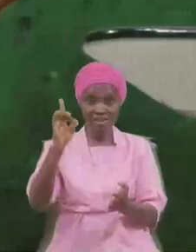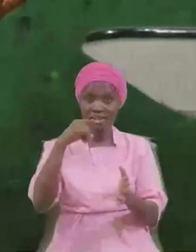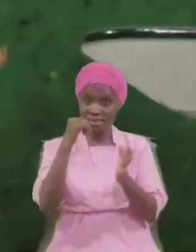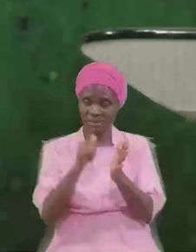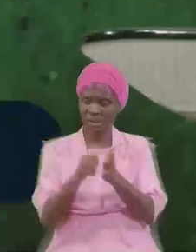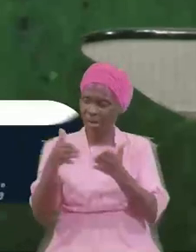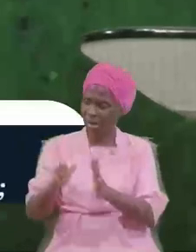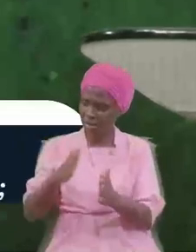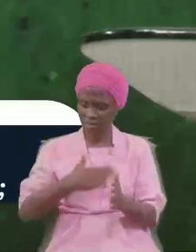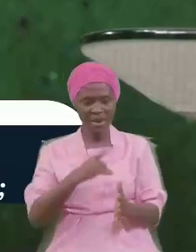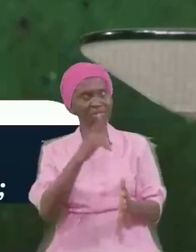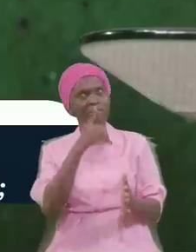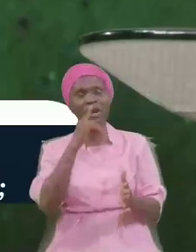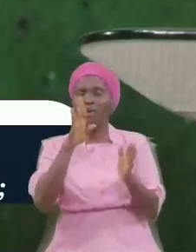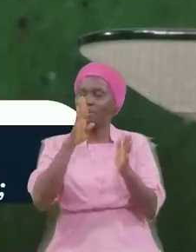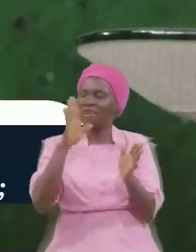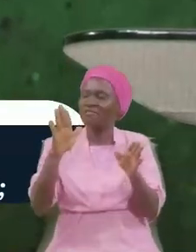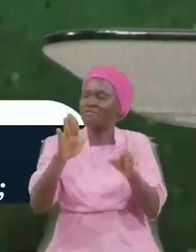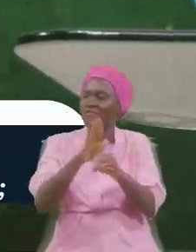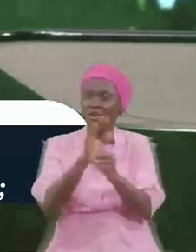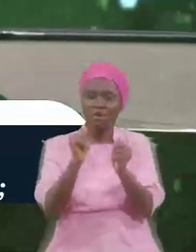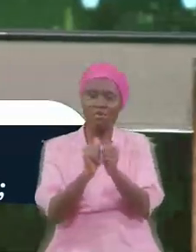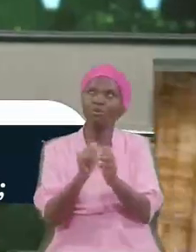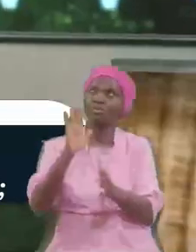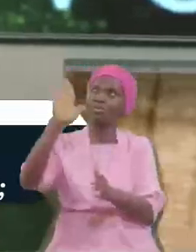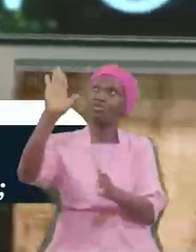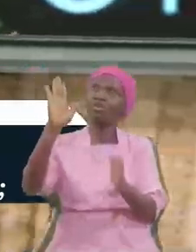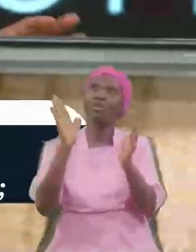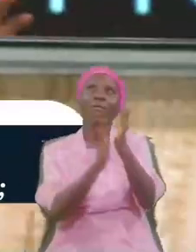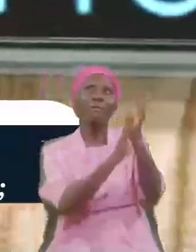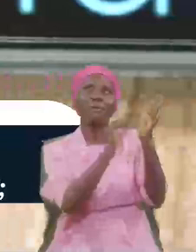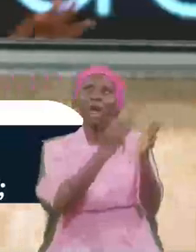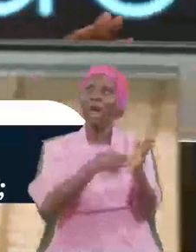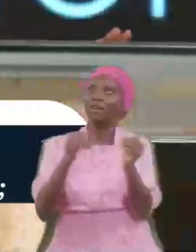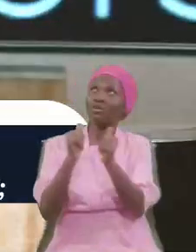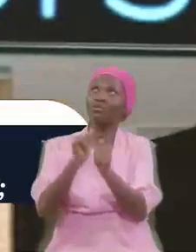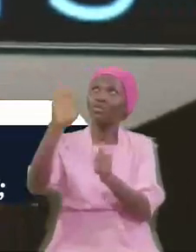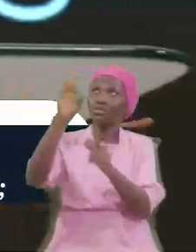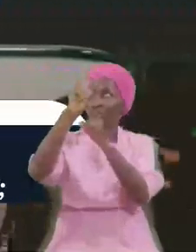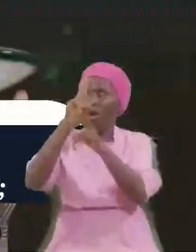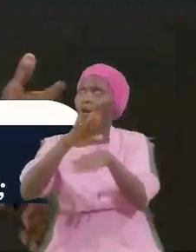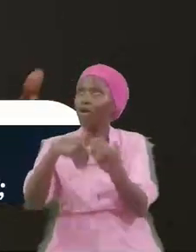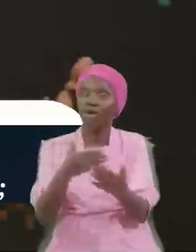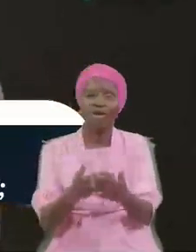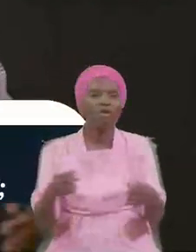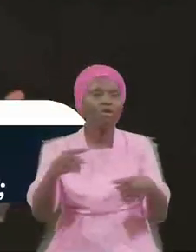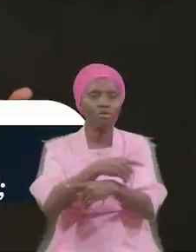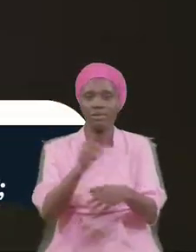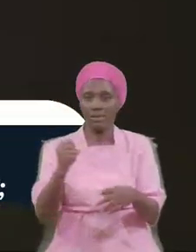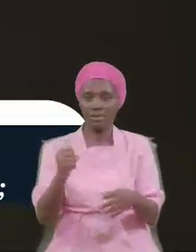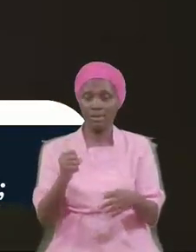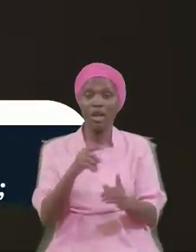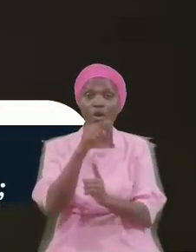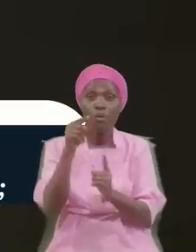ma bouche soit remplie de tes louanges, que chaque jour elle te glorifie. Quand